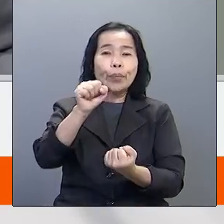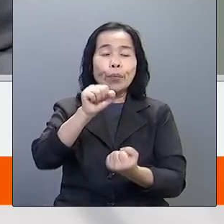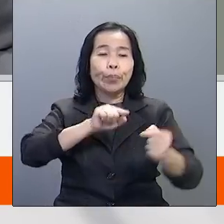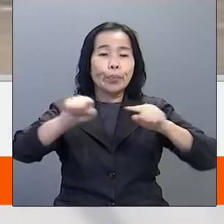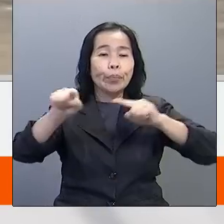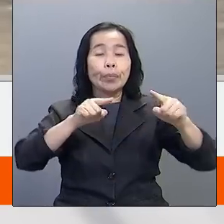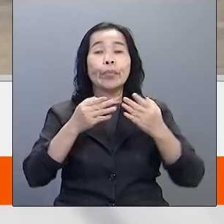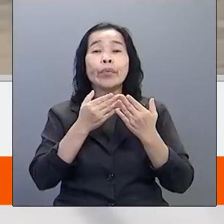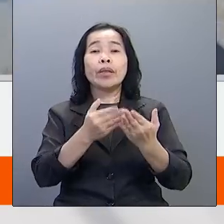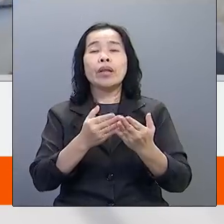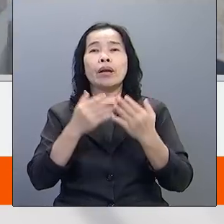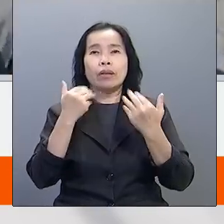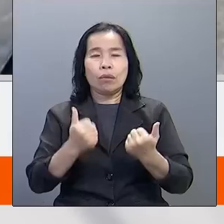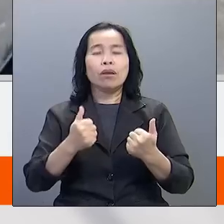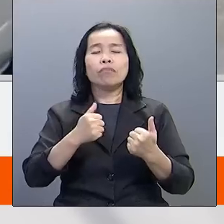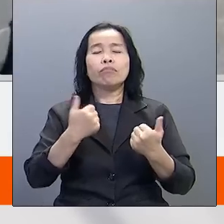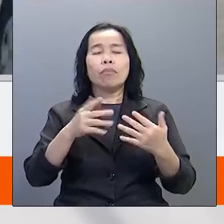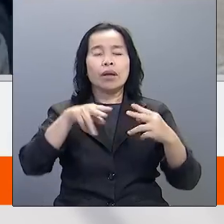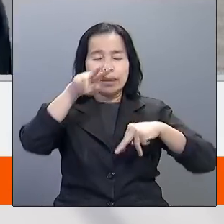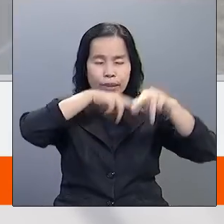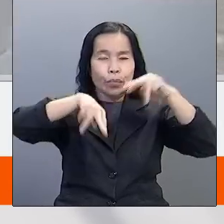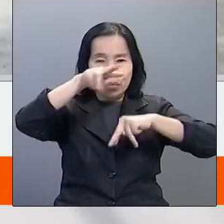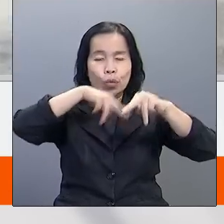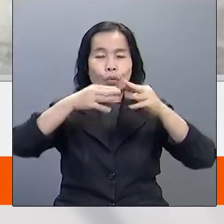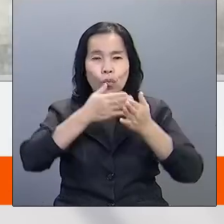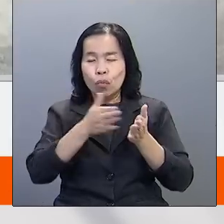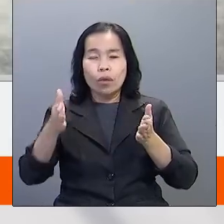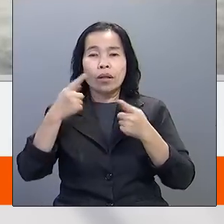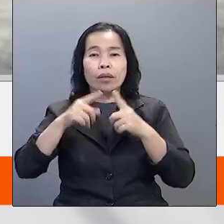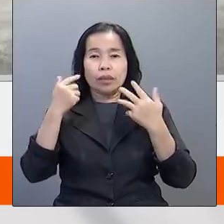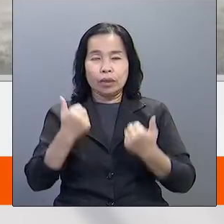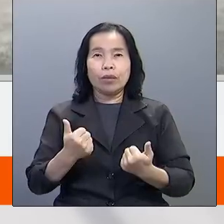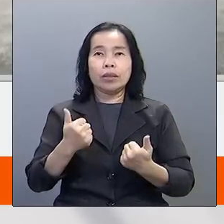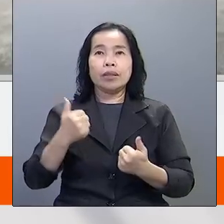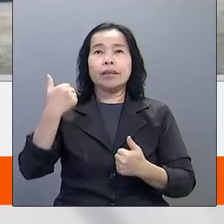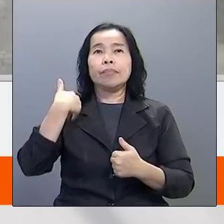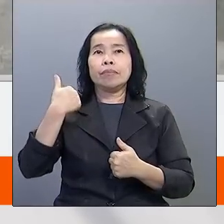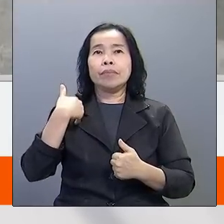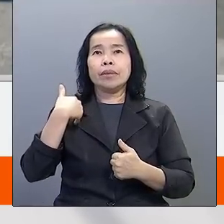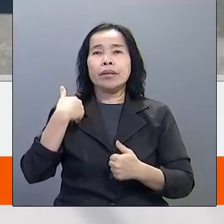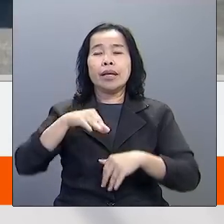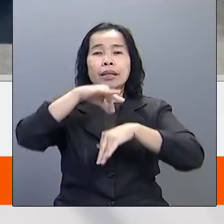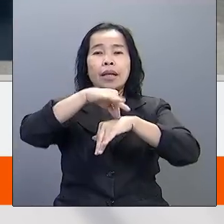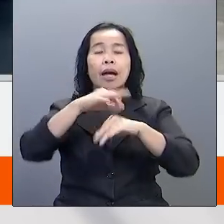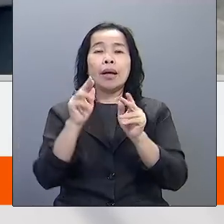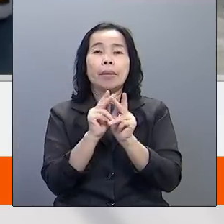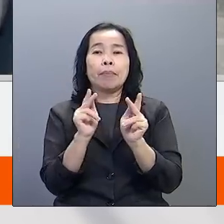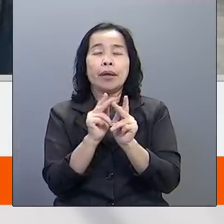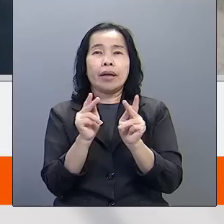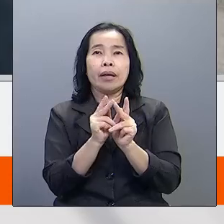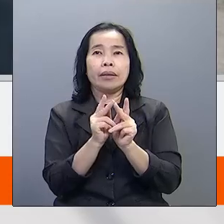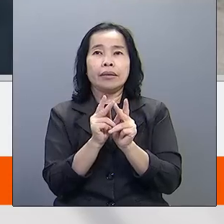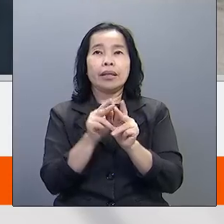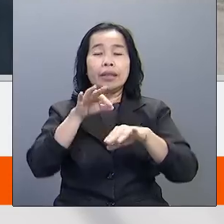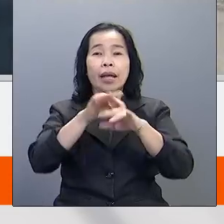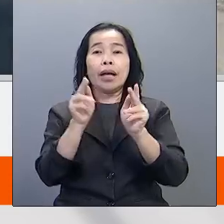ำเนินการไปเรื่อยๆนะครับแล้วก็คู่ขนานกับขณะนี้กองทัพเรือเองได้ตั้งคณะกรรมการในเรื่องการ